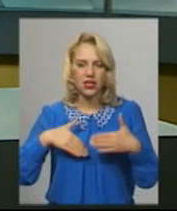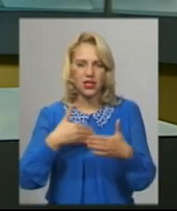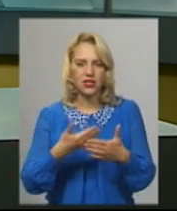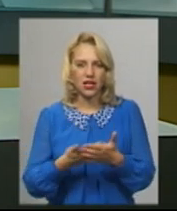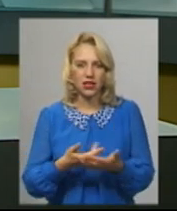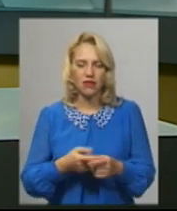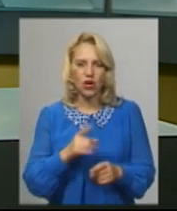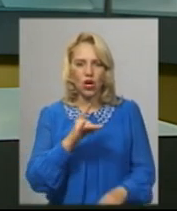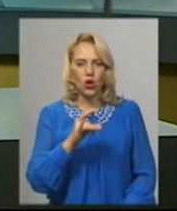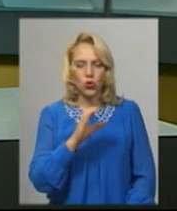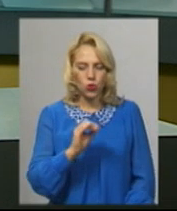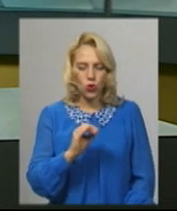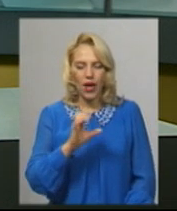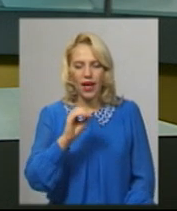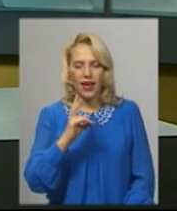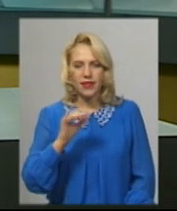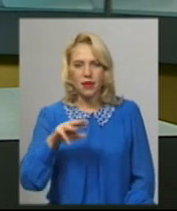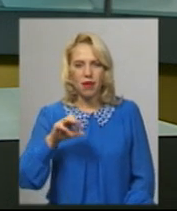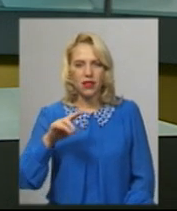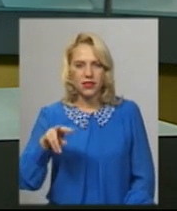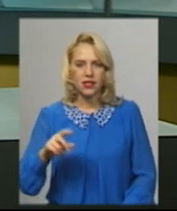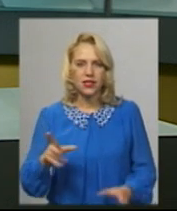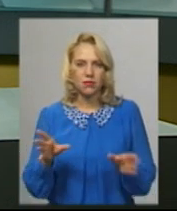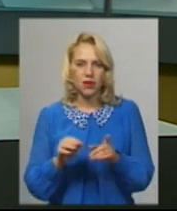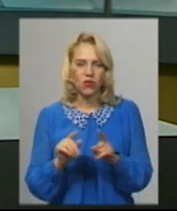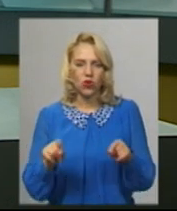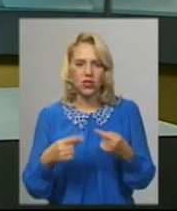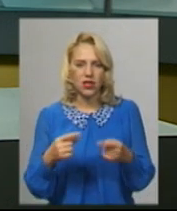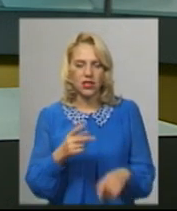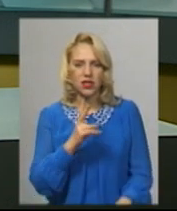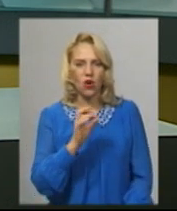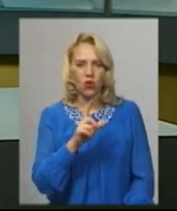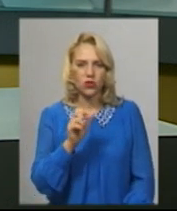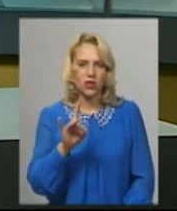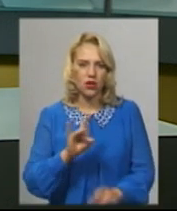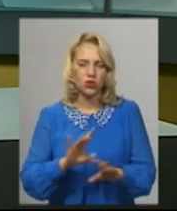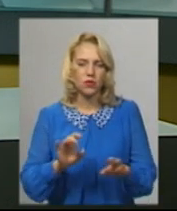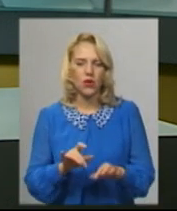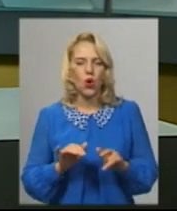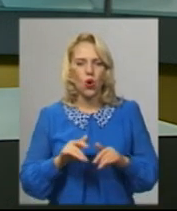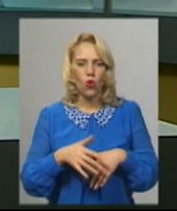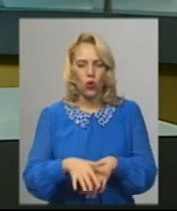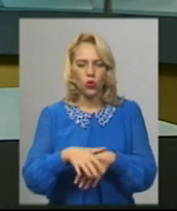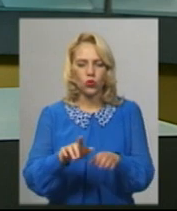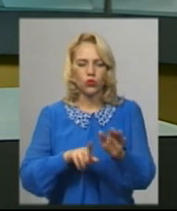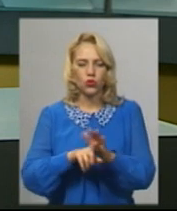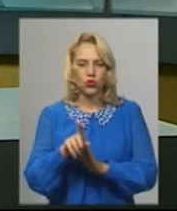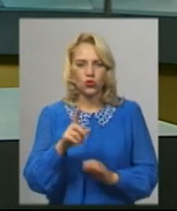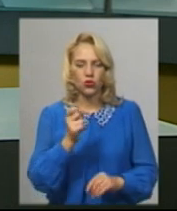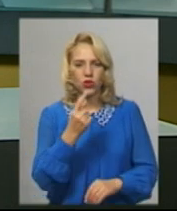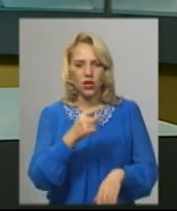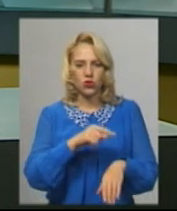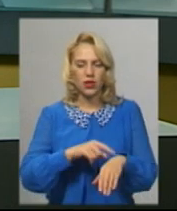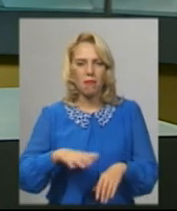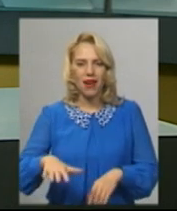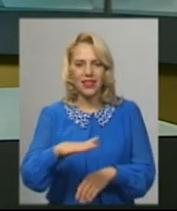U-Animals. Співорганізаторка акції у Хмельницькому Анастасія Козак розповіла, ходу розпочнуть о 12-й годині з Майдану Незалежності,